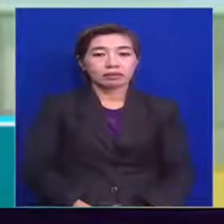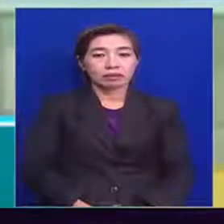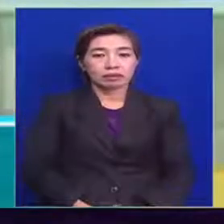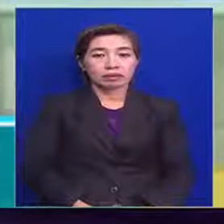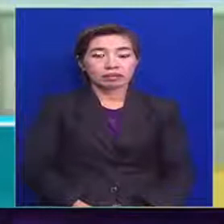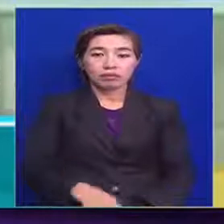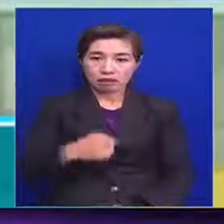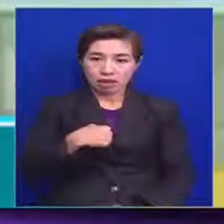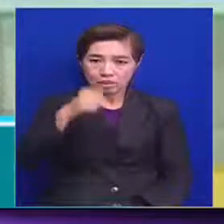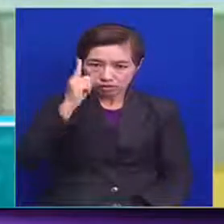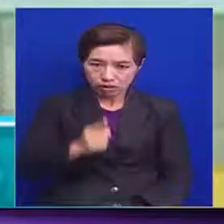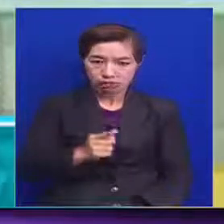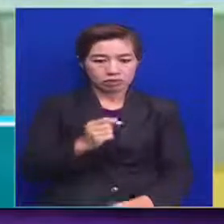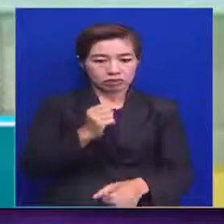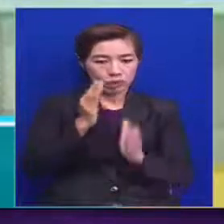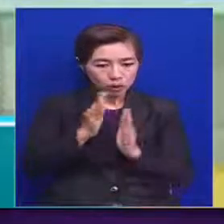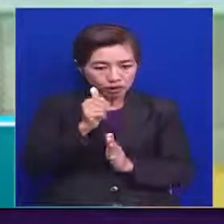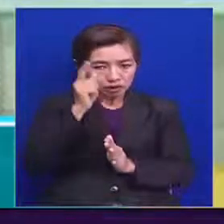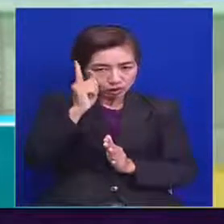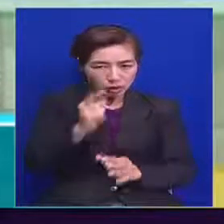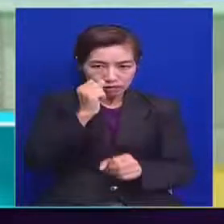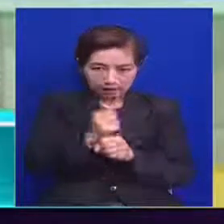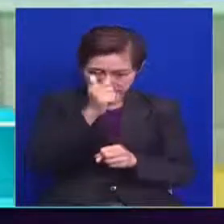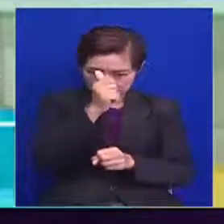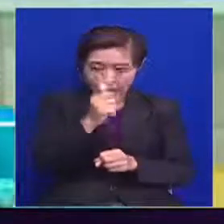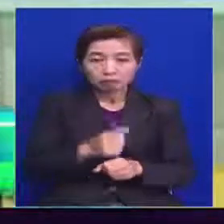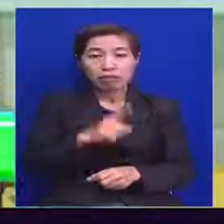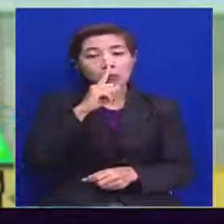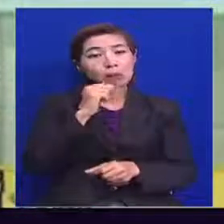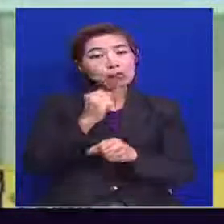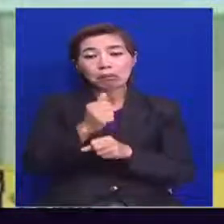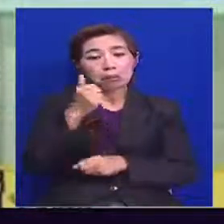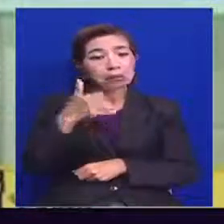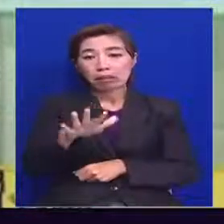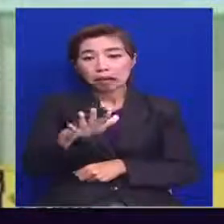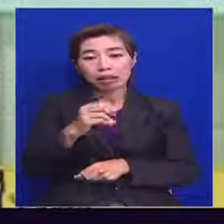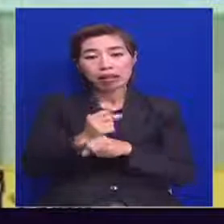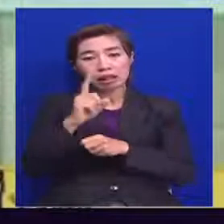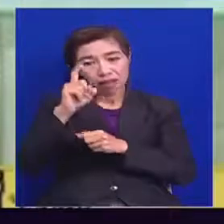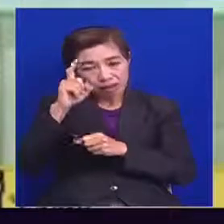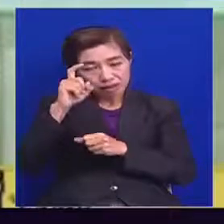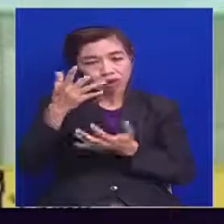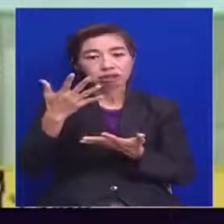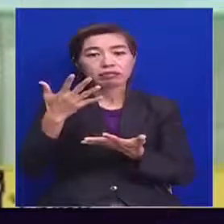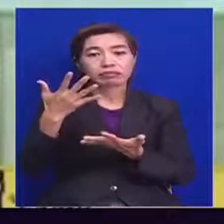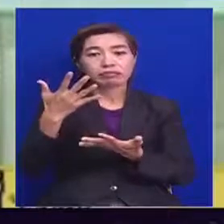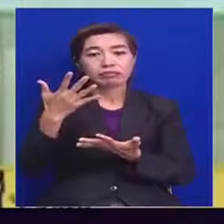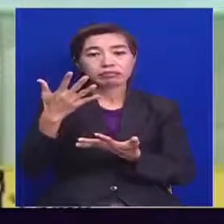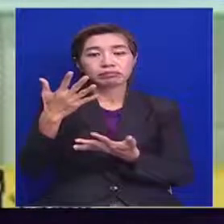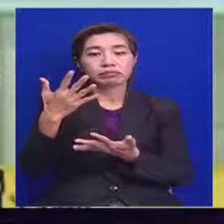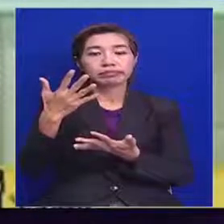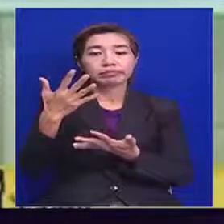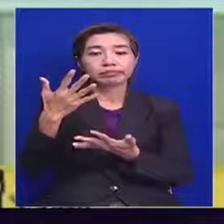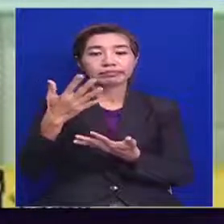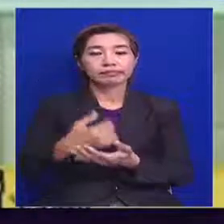ต้องทำให้ได้ถ้าทำไม่ได้ก็เป็นเรื่